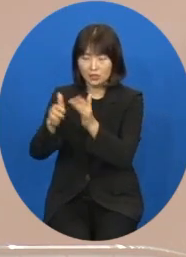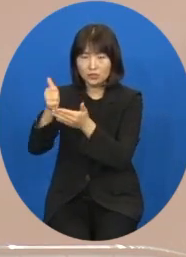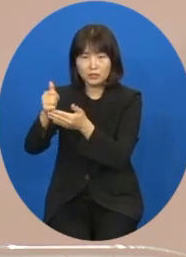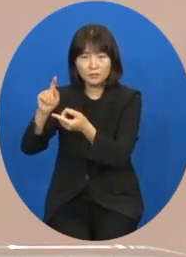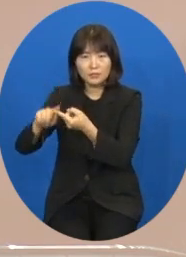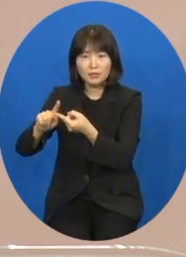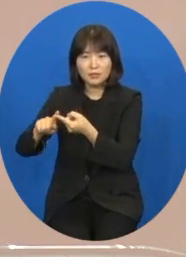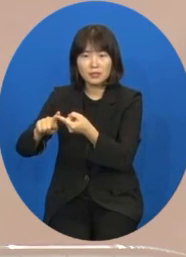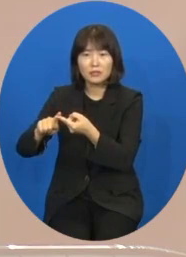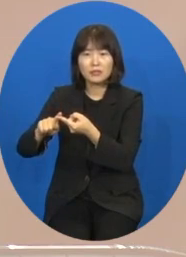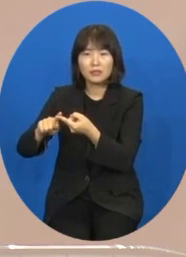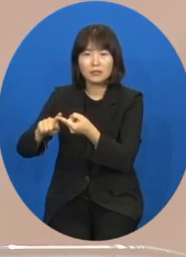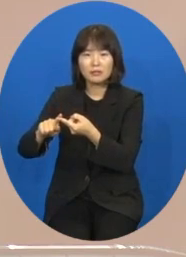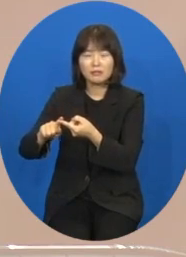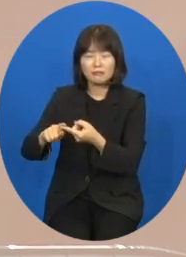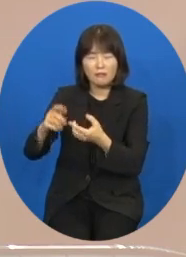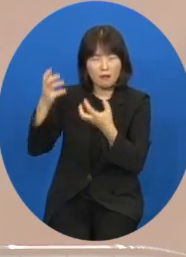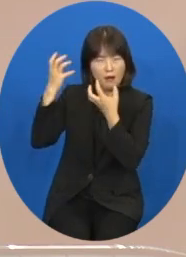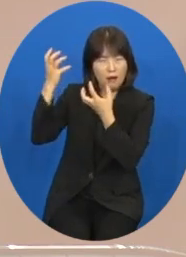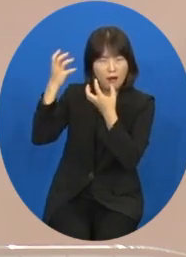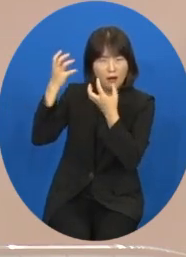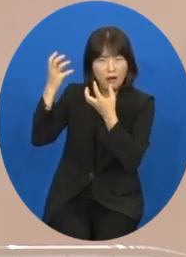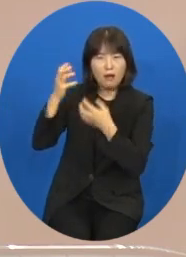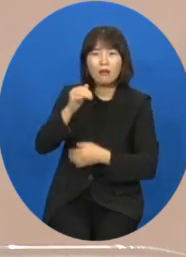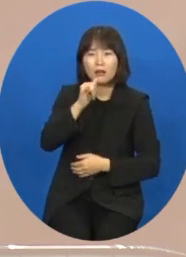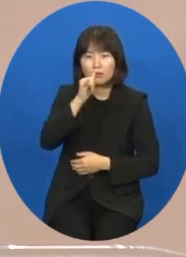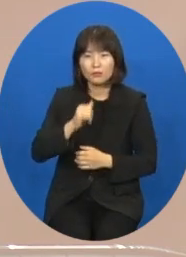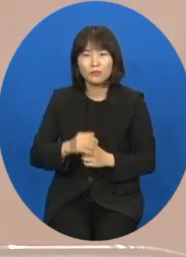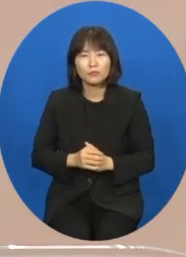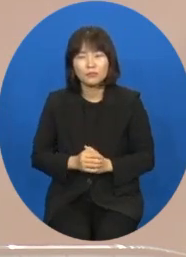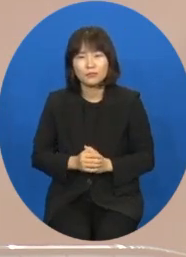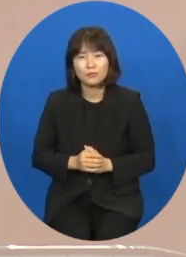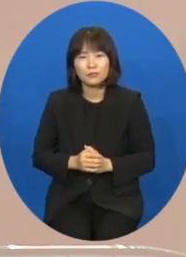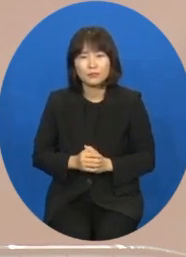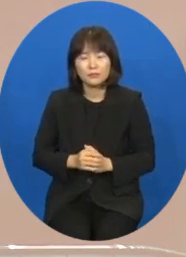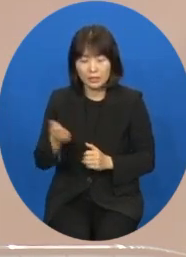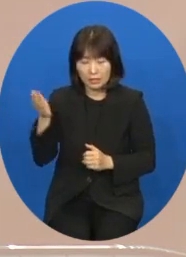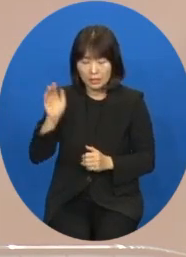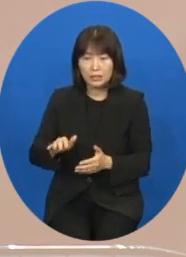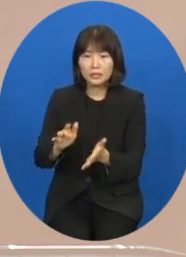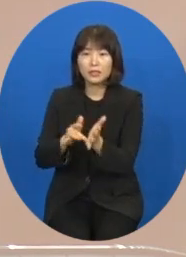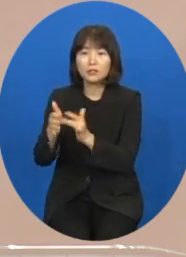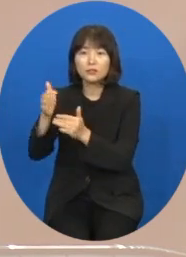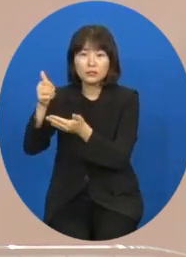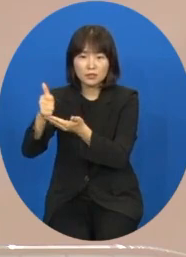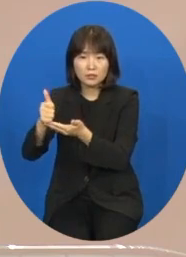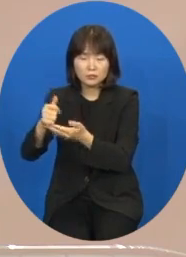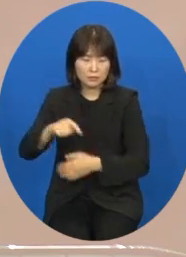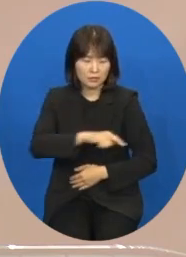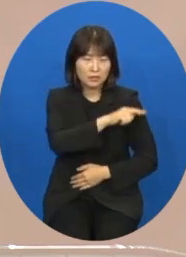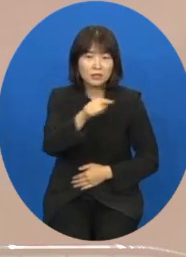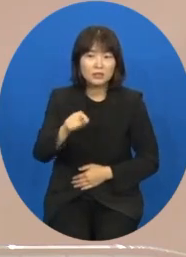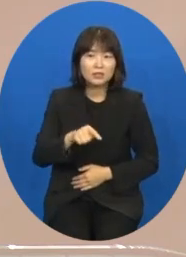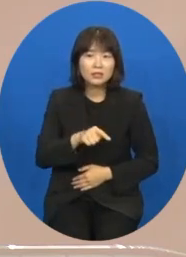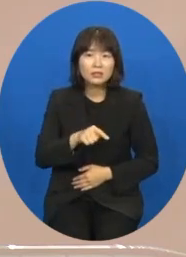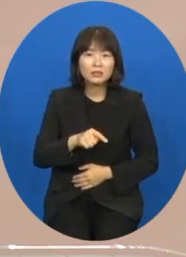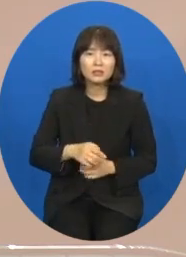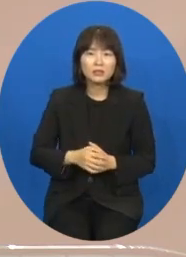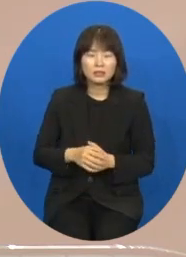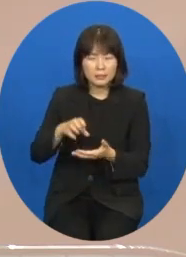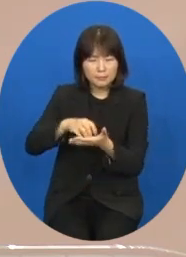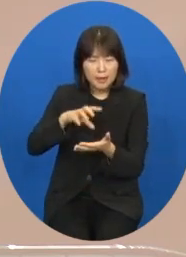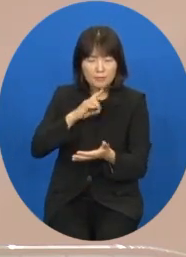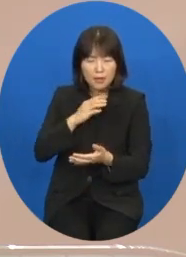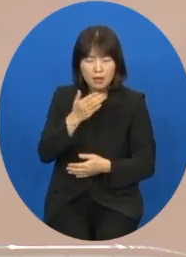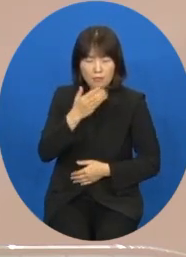대하여 아주 열광했었습니다. 근데 예수님은 그들이 그저